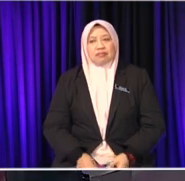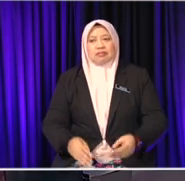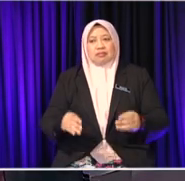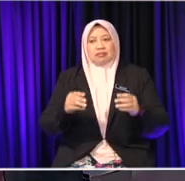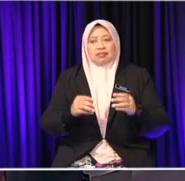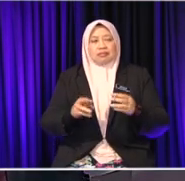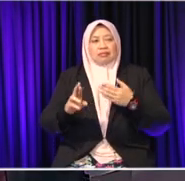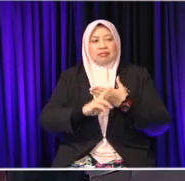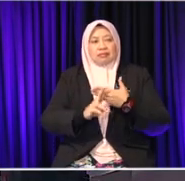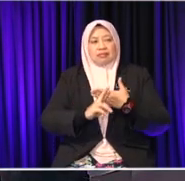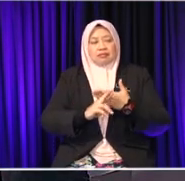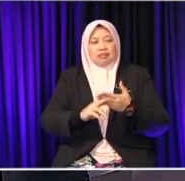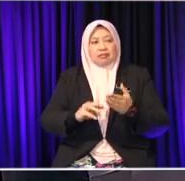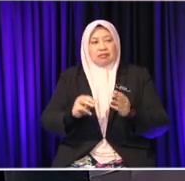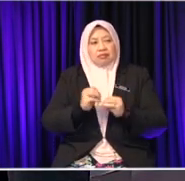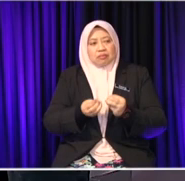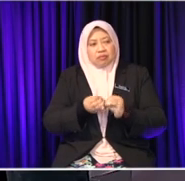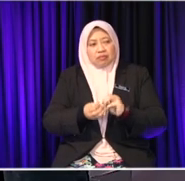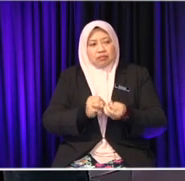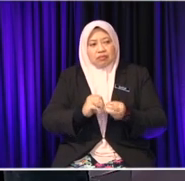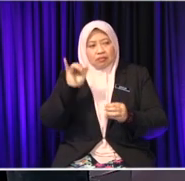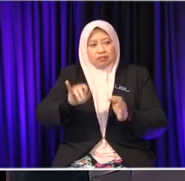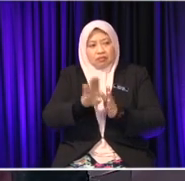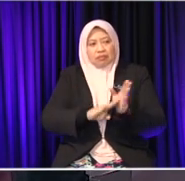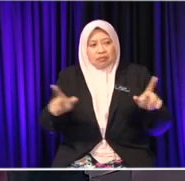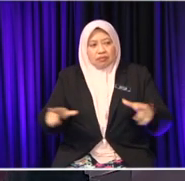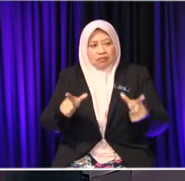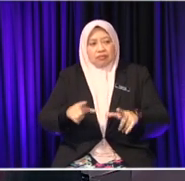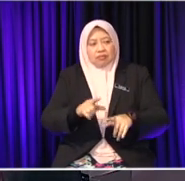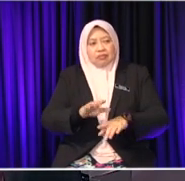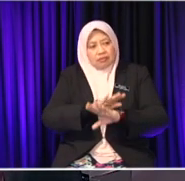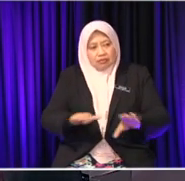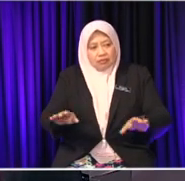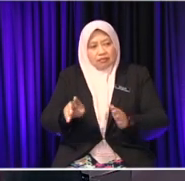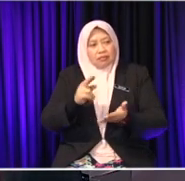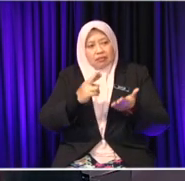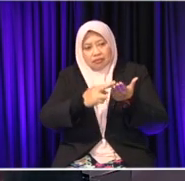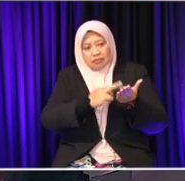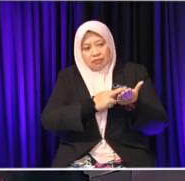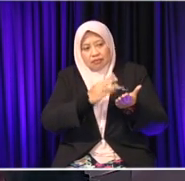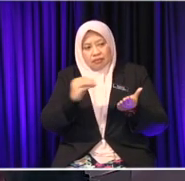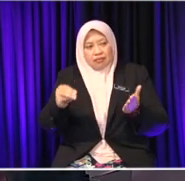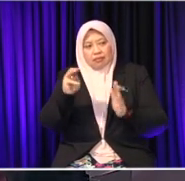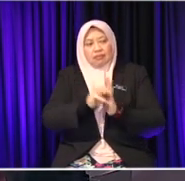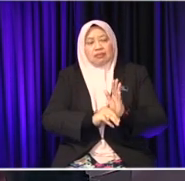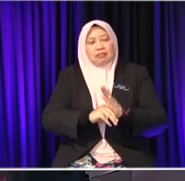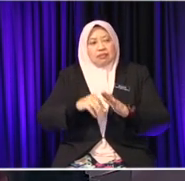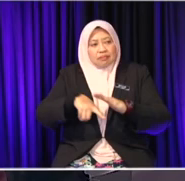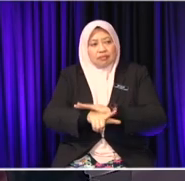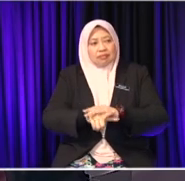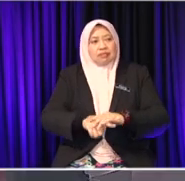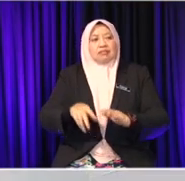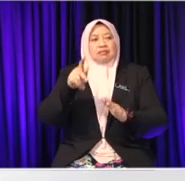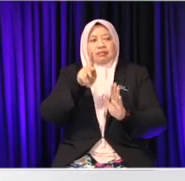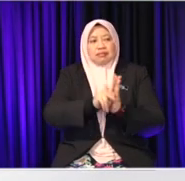risiko adalah musibah yang berlaku tanpa dirancang dan melibatkan kerugian itu masuk resiko dari